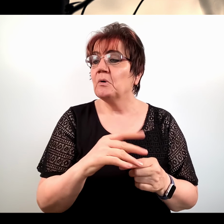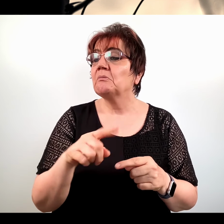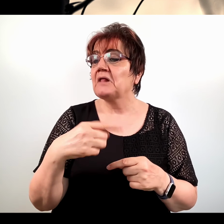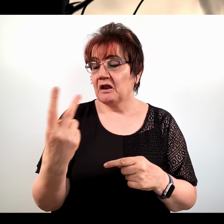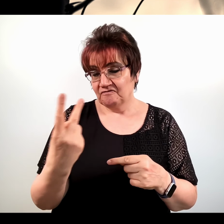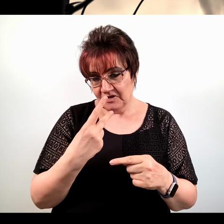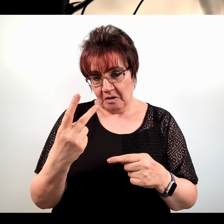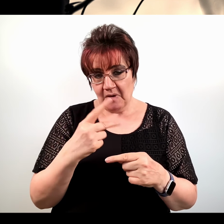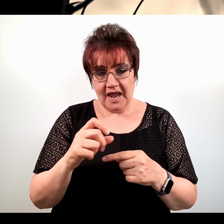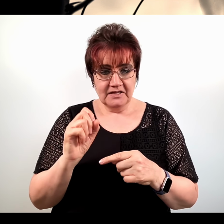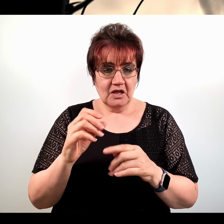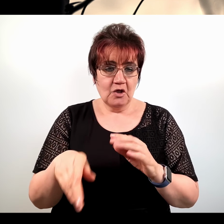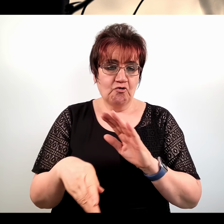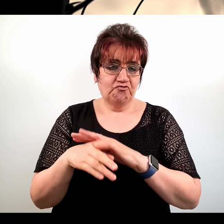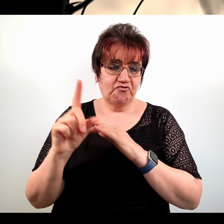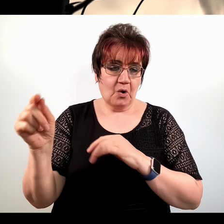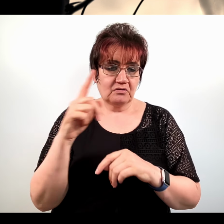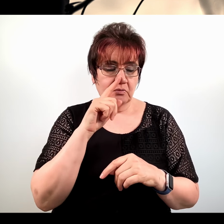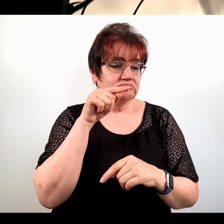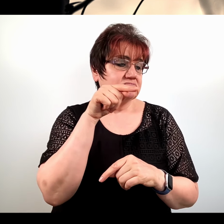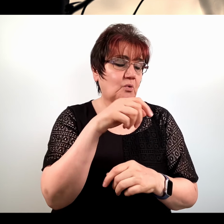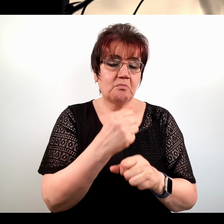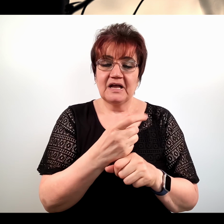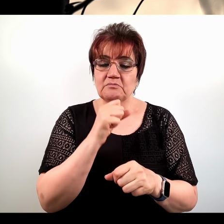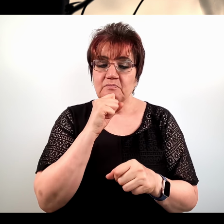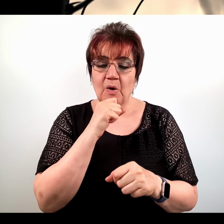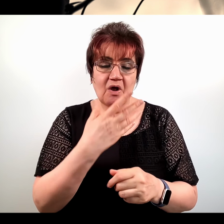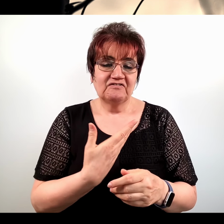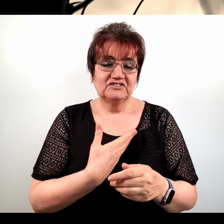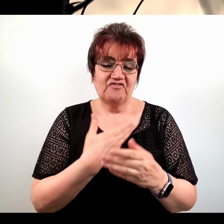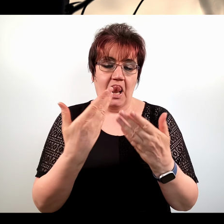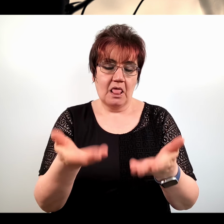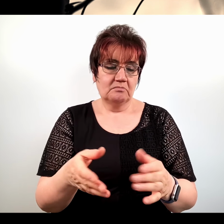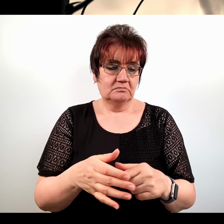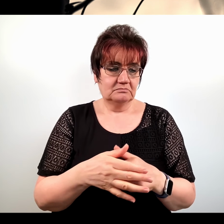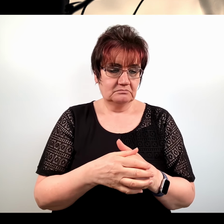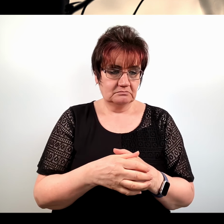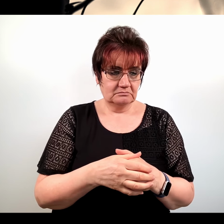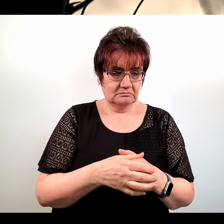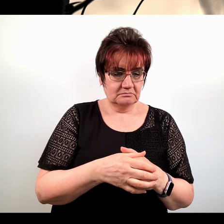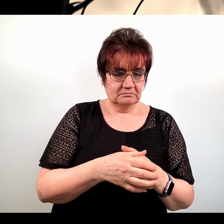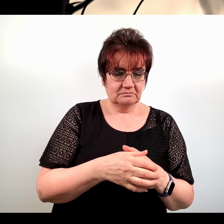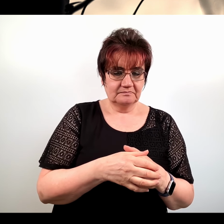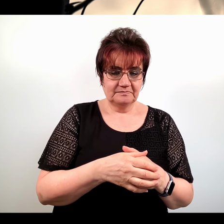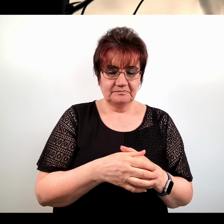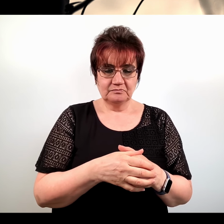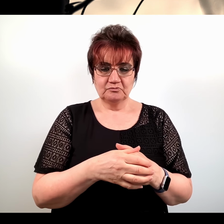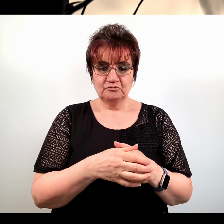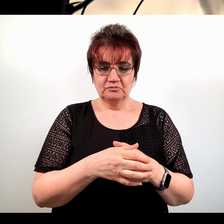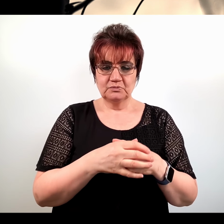unseren Platz verlassen und du kannst mit dem Bauern machen, was seine gerechte Strafe ist.«